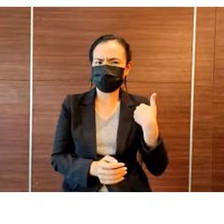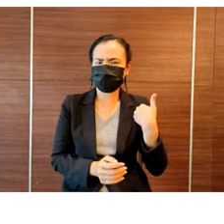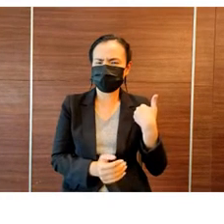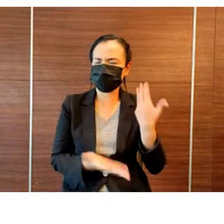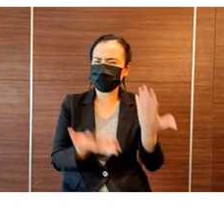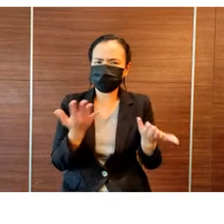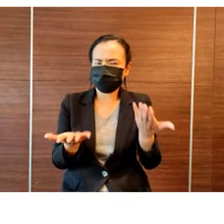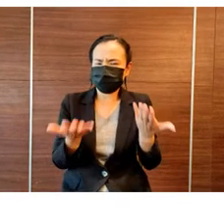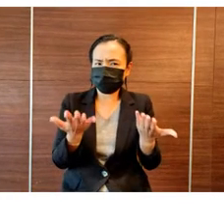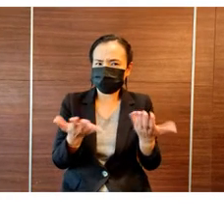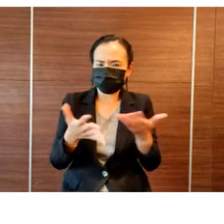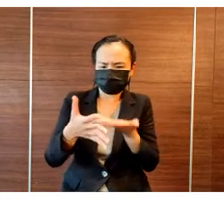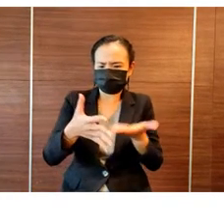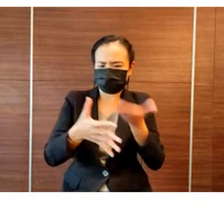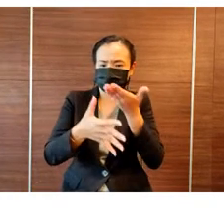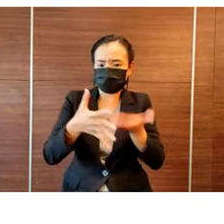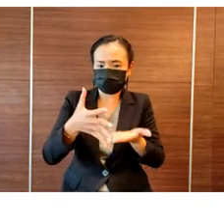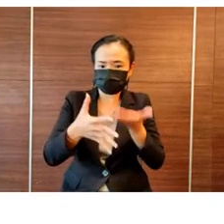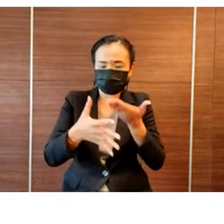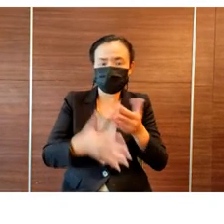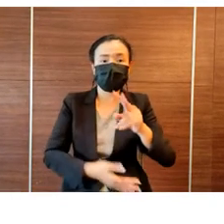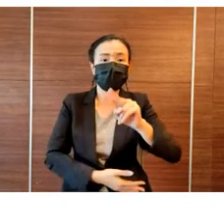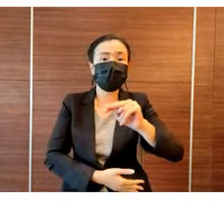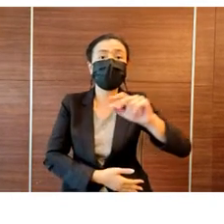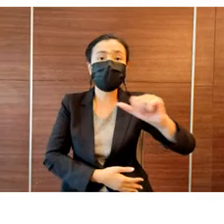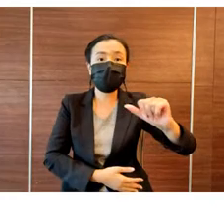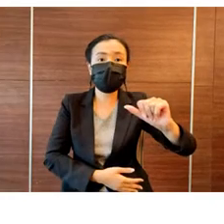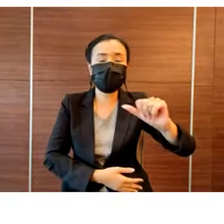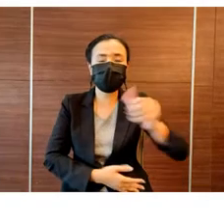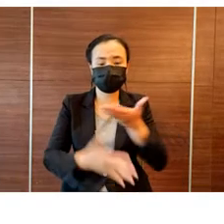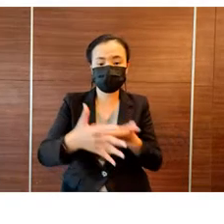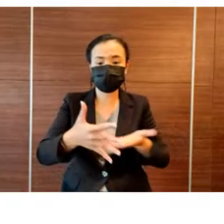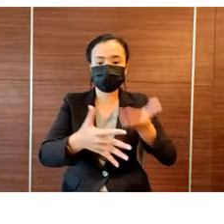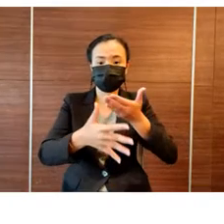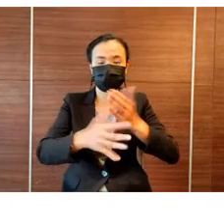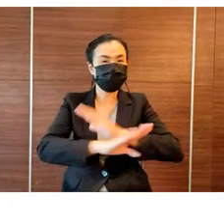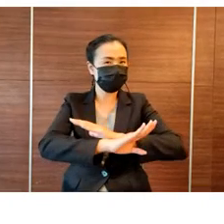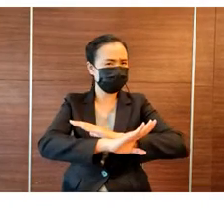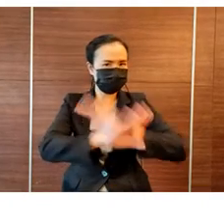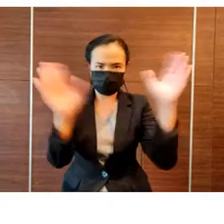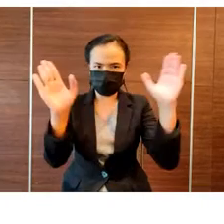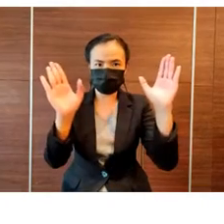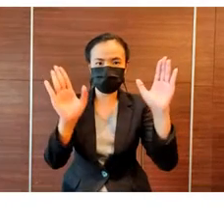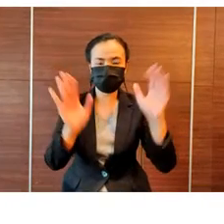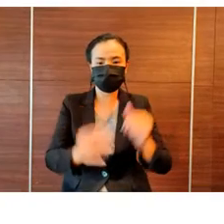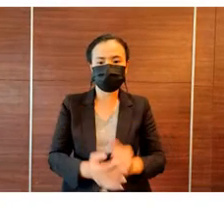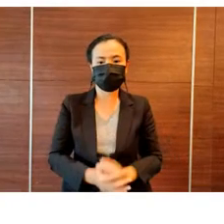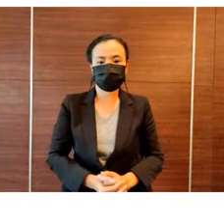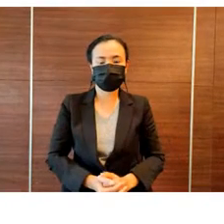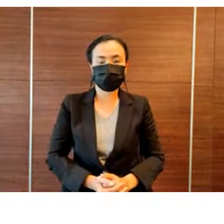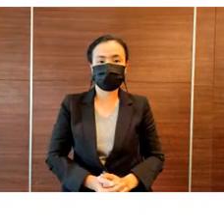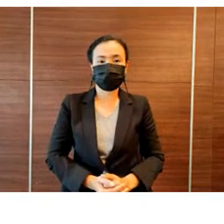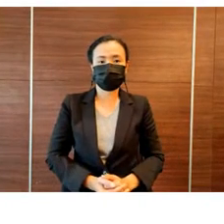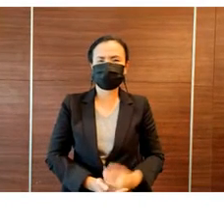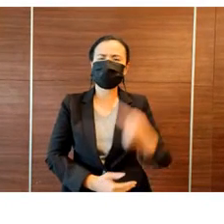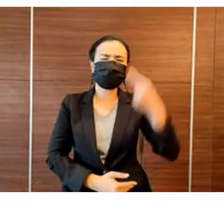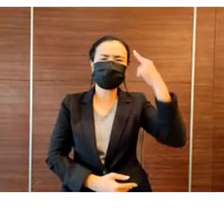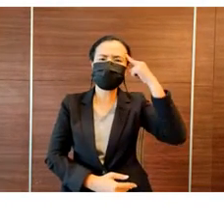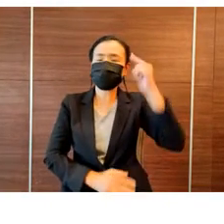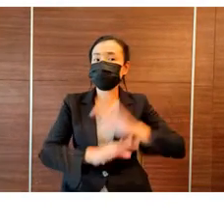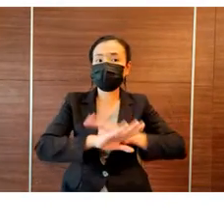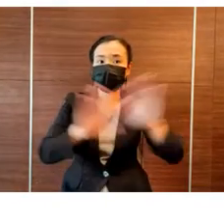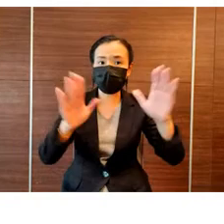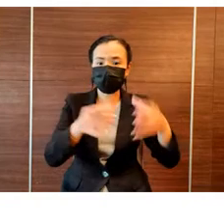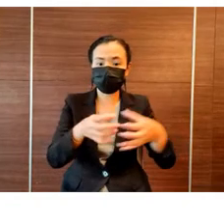ายระดับมาก NA เนี่ยเป็นระดับการเลิกขาดก็คือถ้าคุณว่าถ้าเกิดว่าวันไหนที่คุณตัดสินใจแล้วคุณ